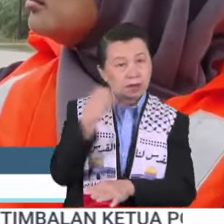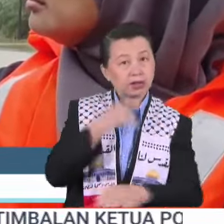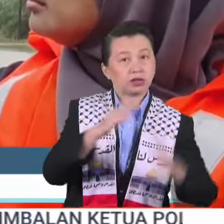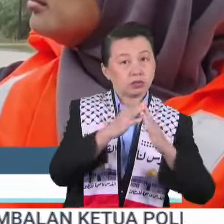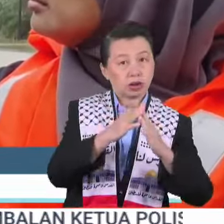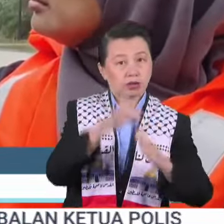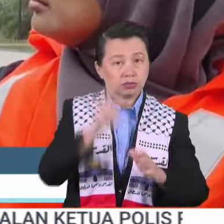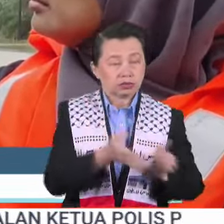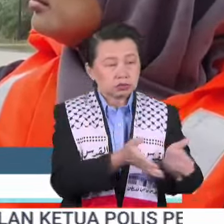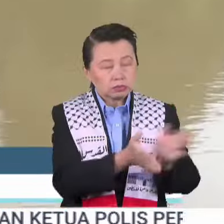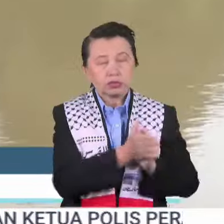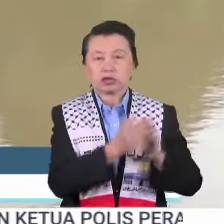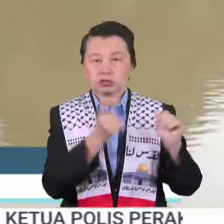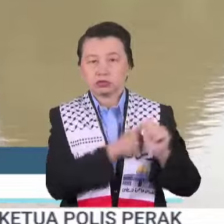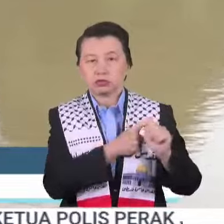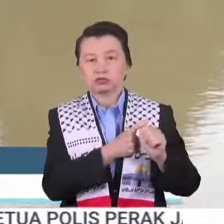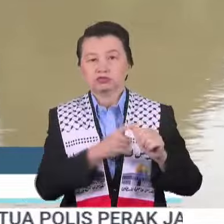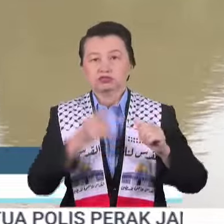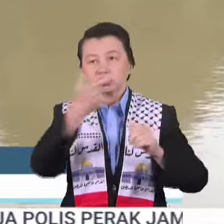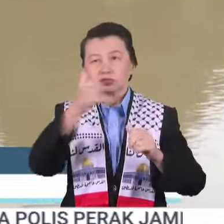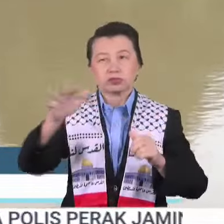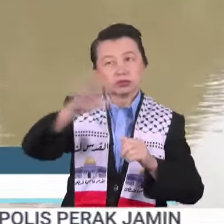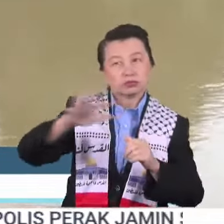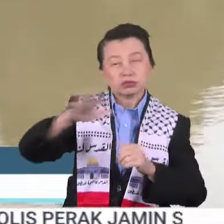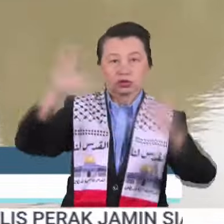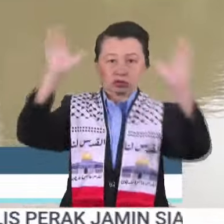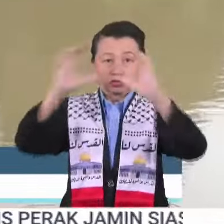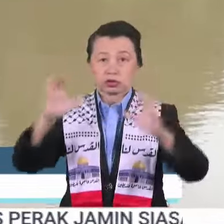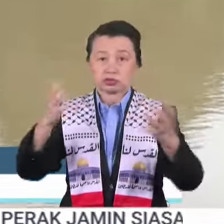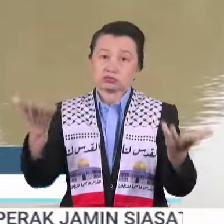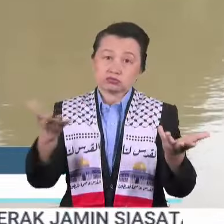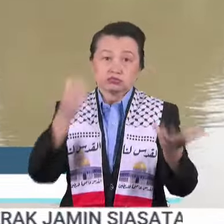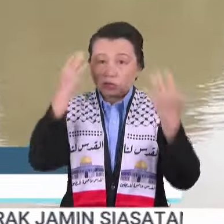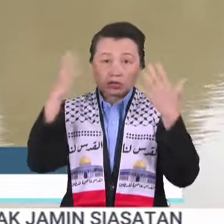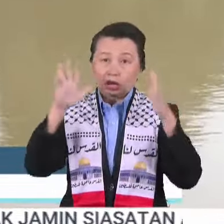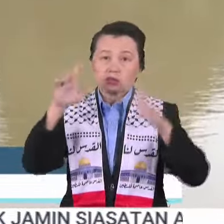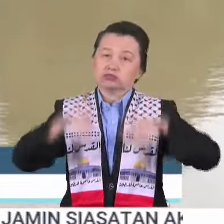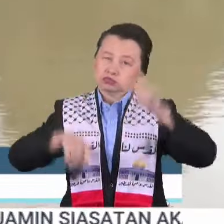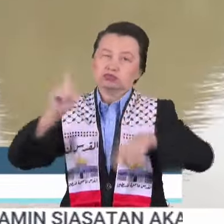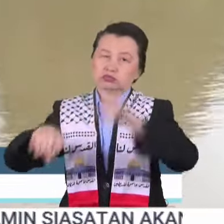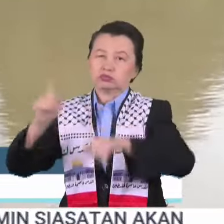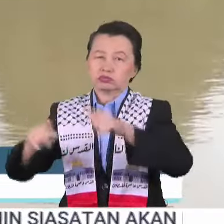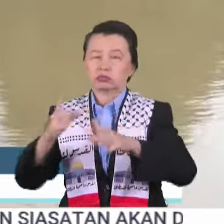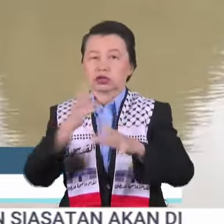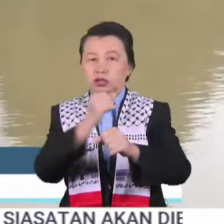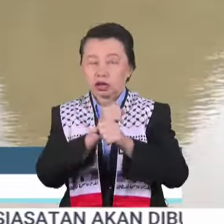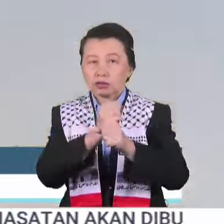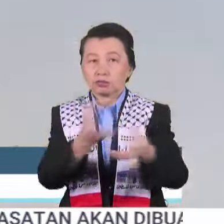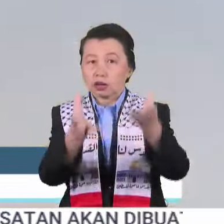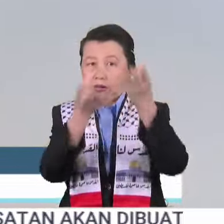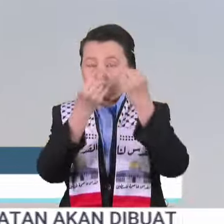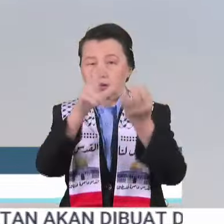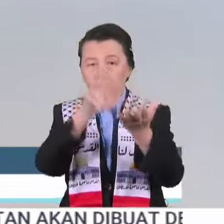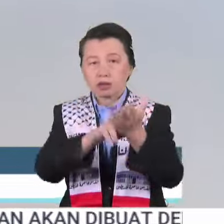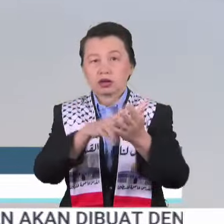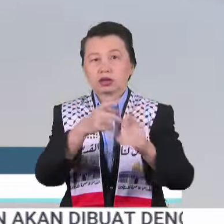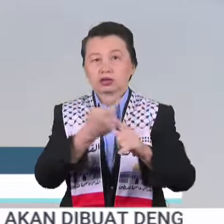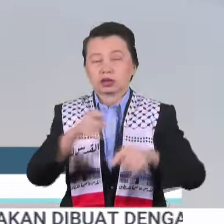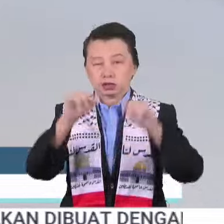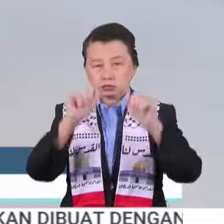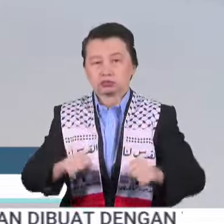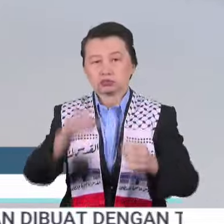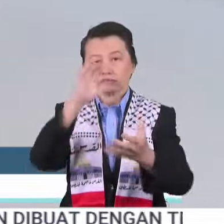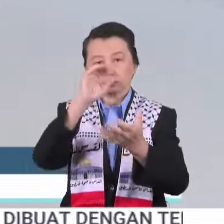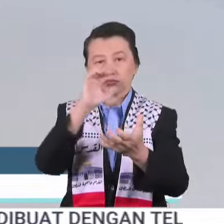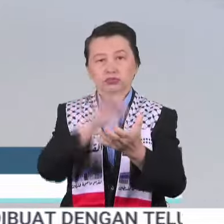masing-masing, sebab jangkaan cuaca pada kali ini tidak menentulah. Sila dapatkan maklumat yang sahih daripada sumber yang boleh